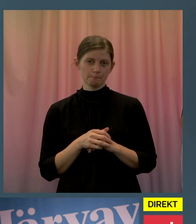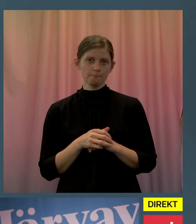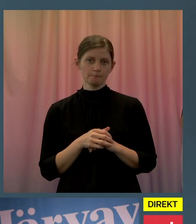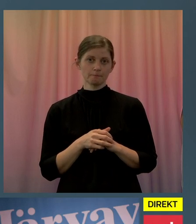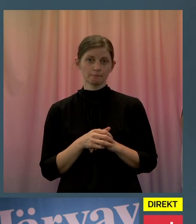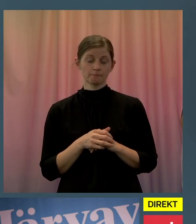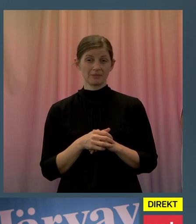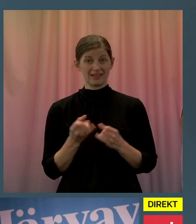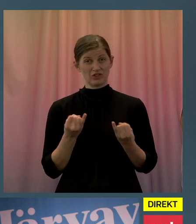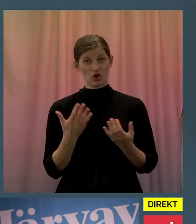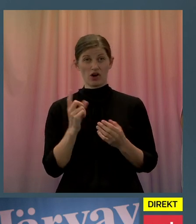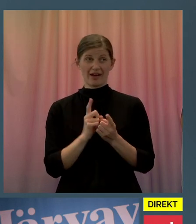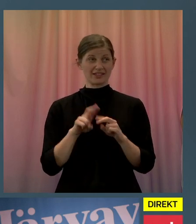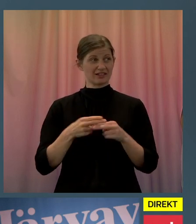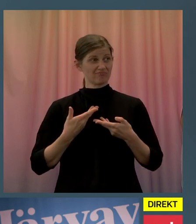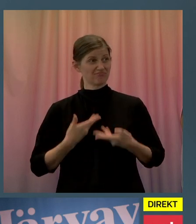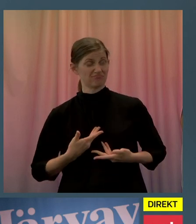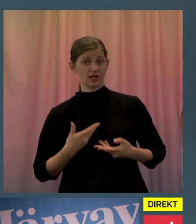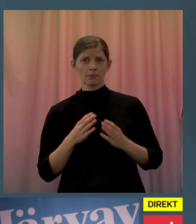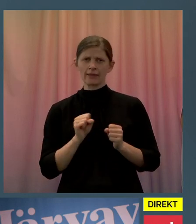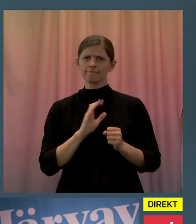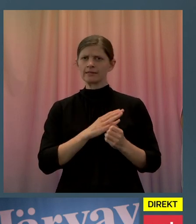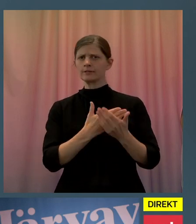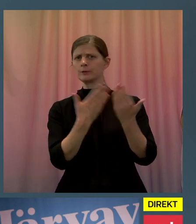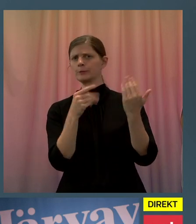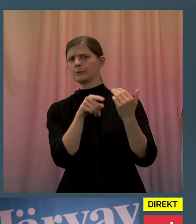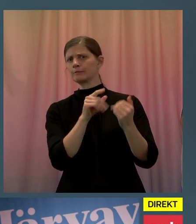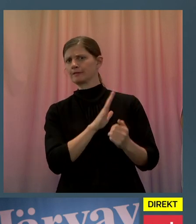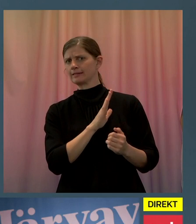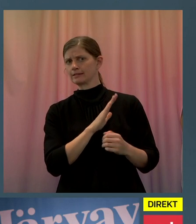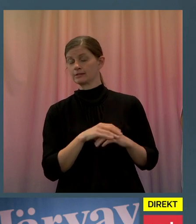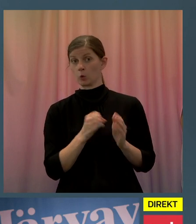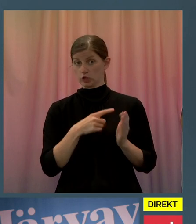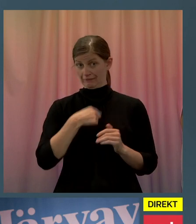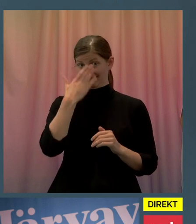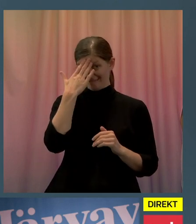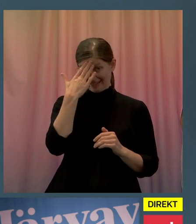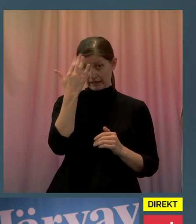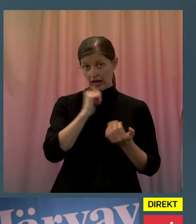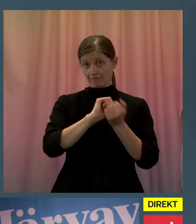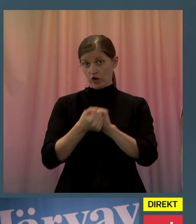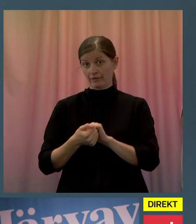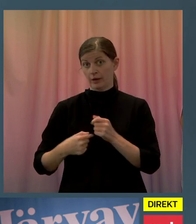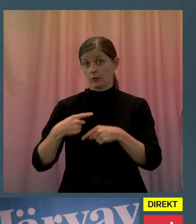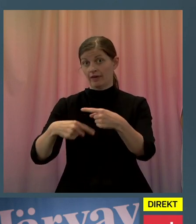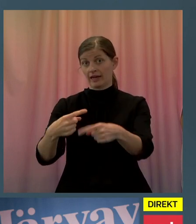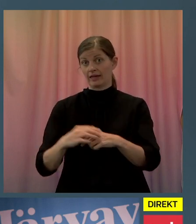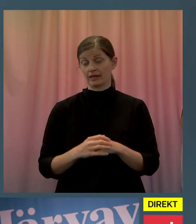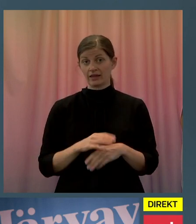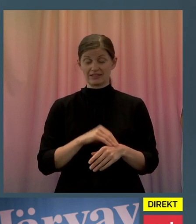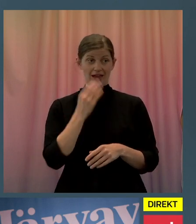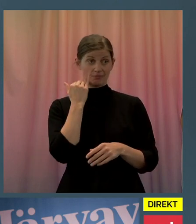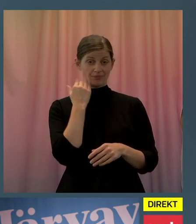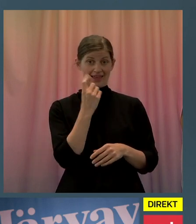Läget är rätt dystert, men det finns ljus i tunneln, för vi vet att det går att vända utvecklingen. Sverige var en gång